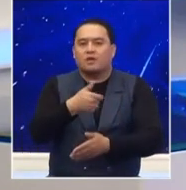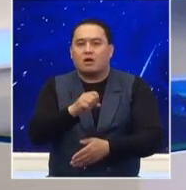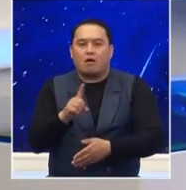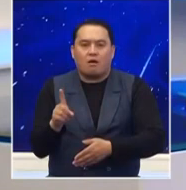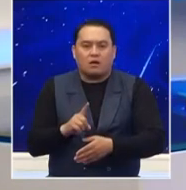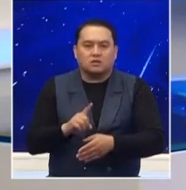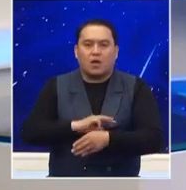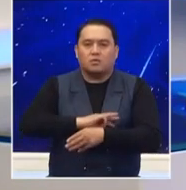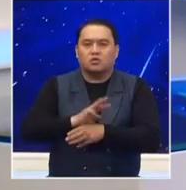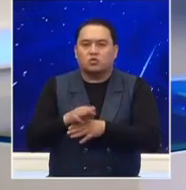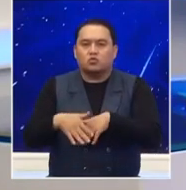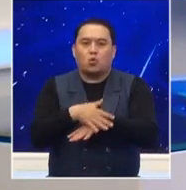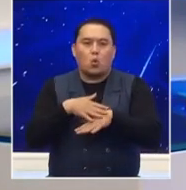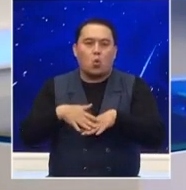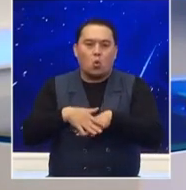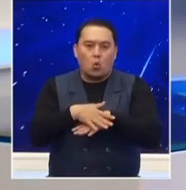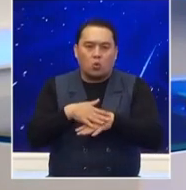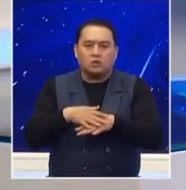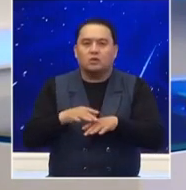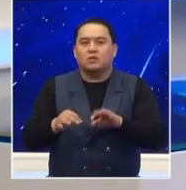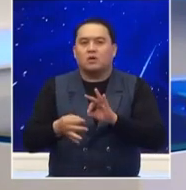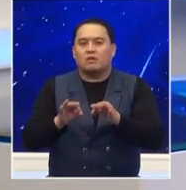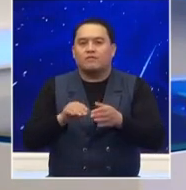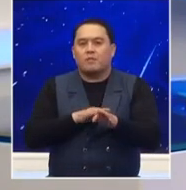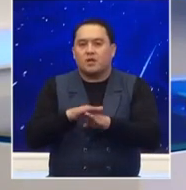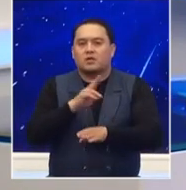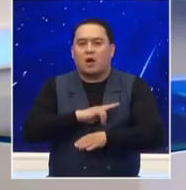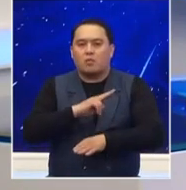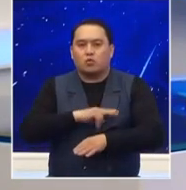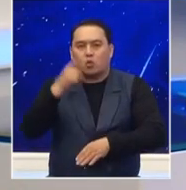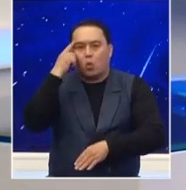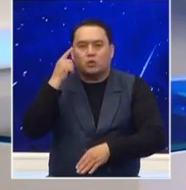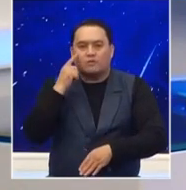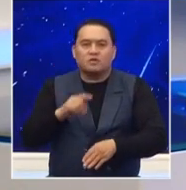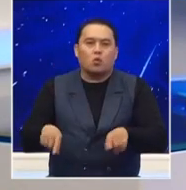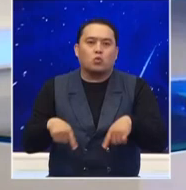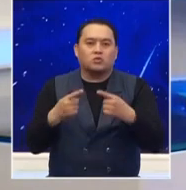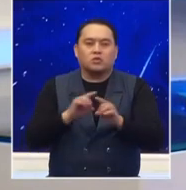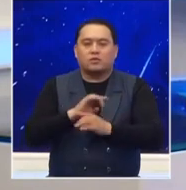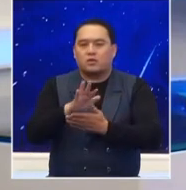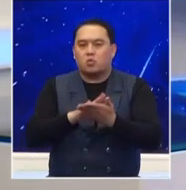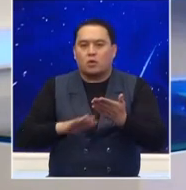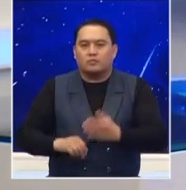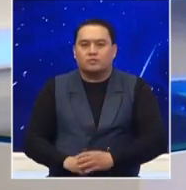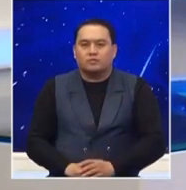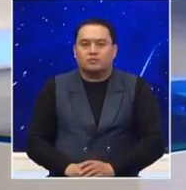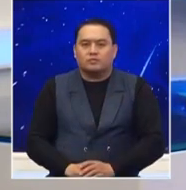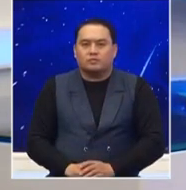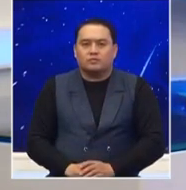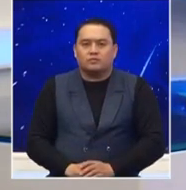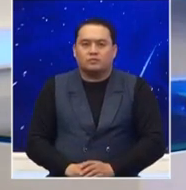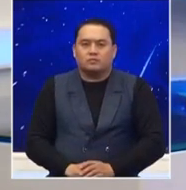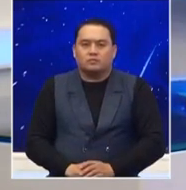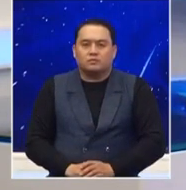сделан на газификацию населенных пунктов. Подробнее о проводимых работах и преображениях Коксутского района расскажет